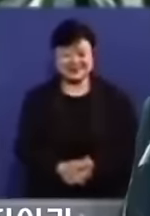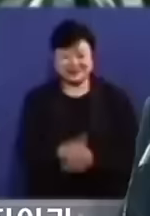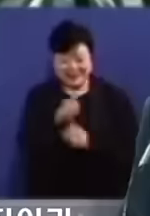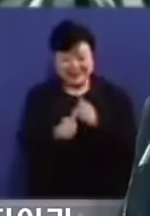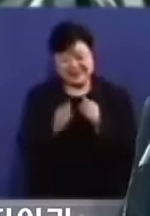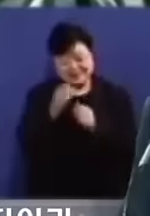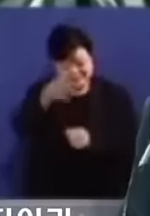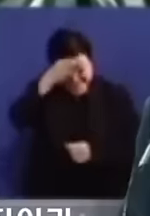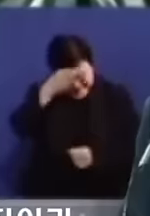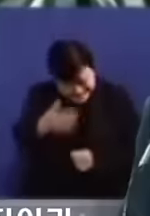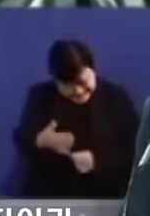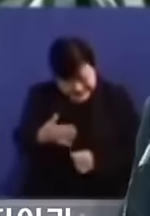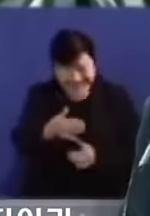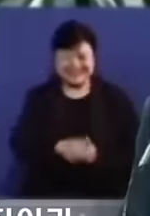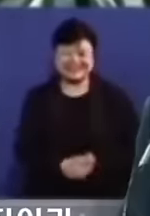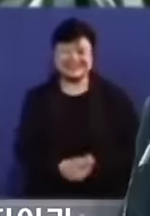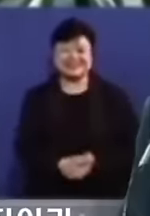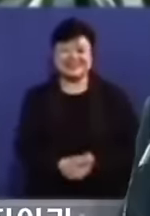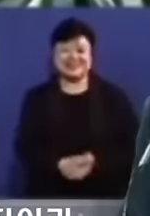하나님 미안합니다.